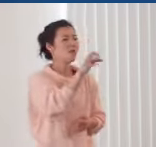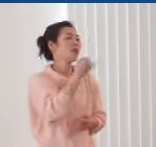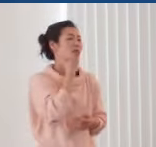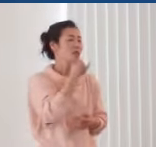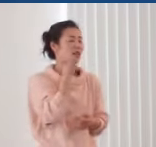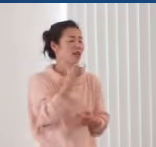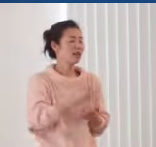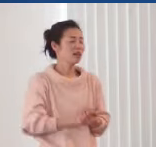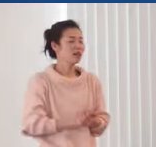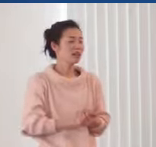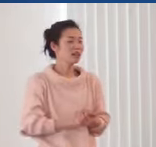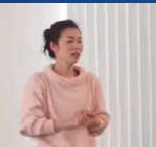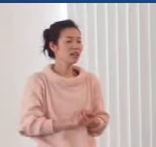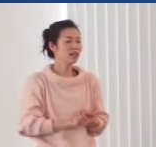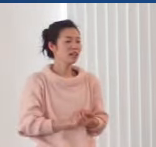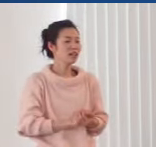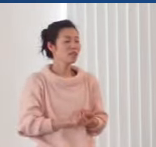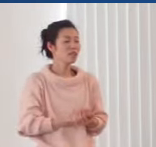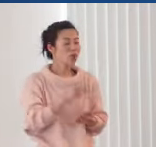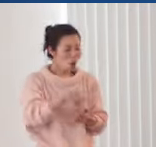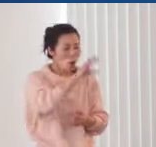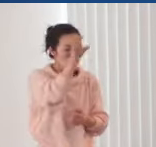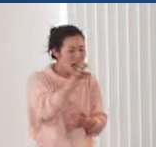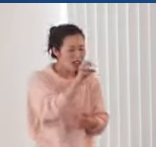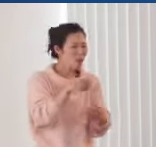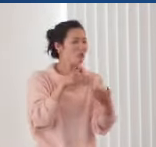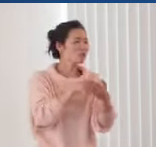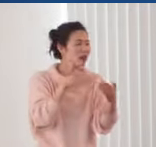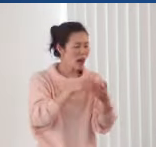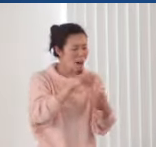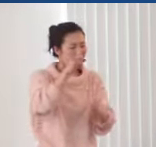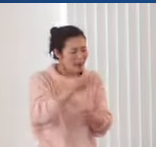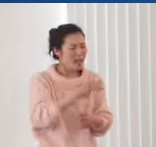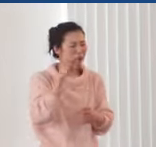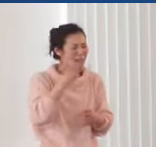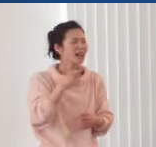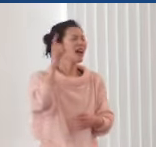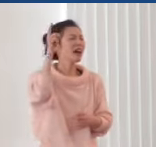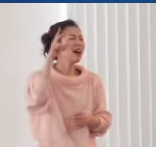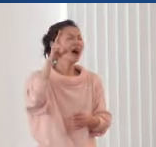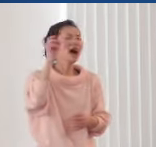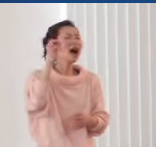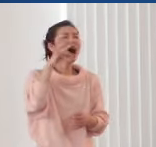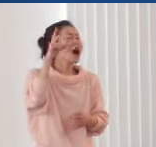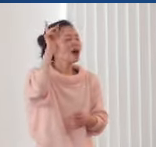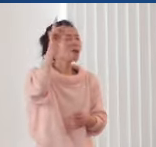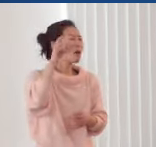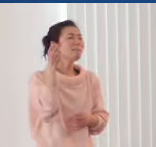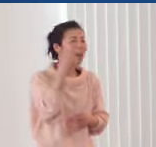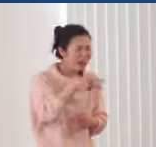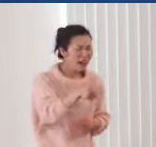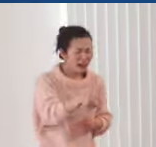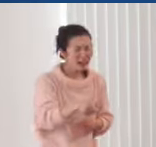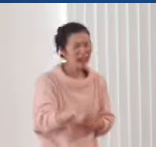紀、人間はわずかに過去に比べれば知識が増えました、できることが増えました。